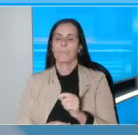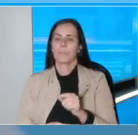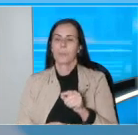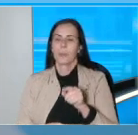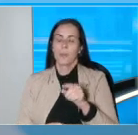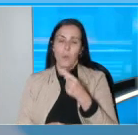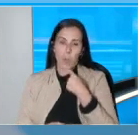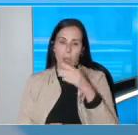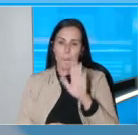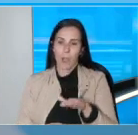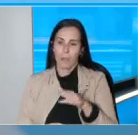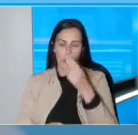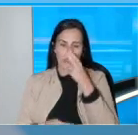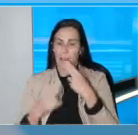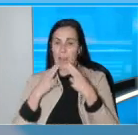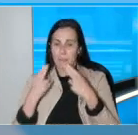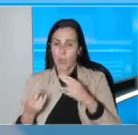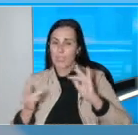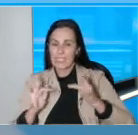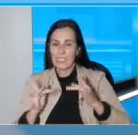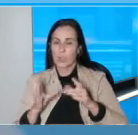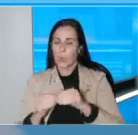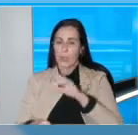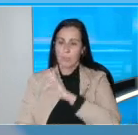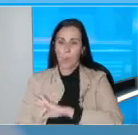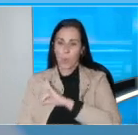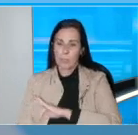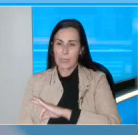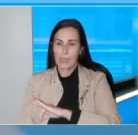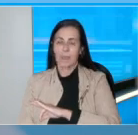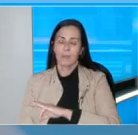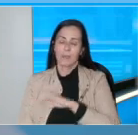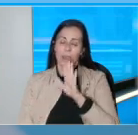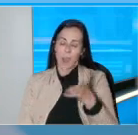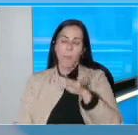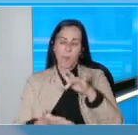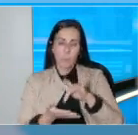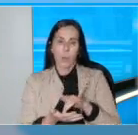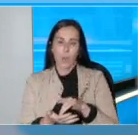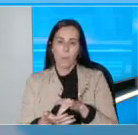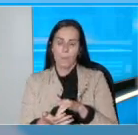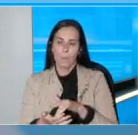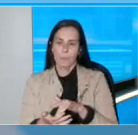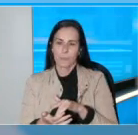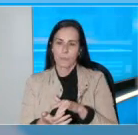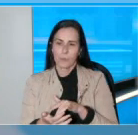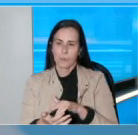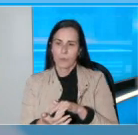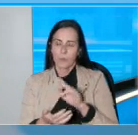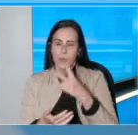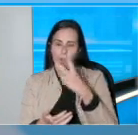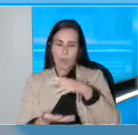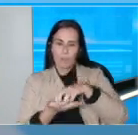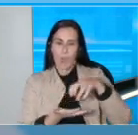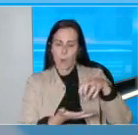על ניסיון לפתור את הסכסוך הספציפי בחבל דנבאס, שם כמובן התמקמו להם שתי